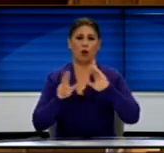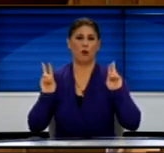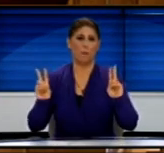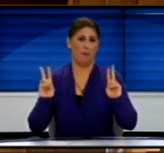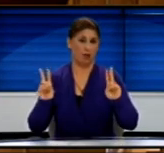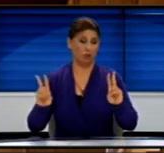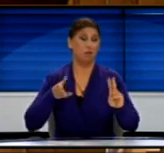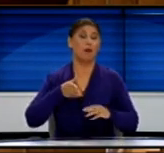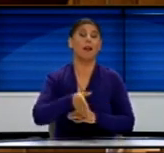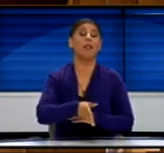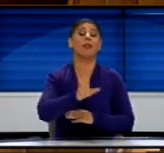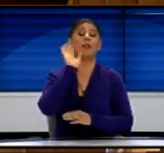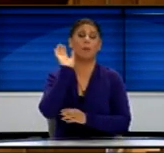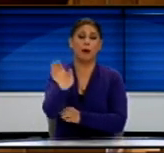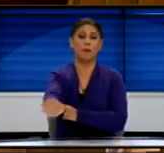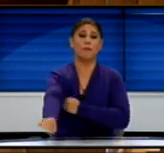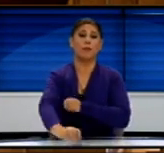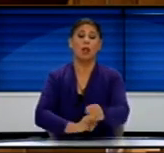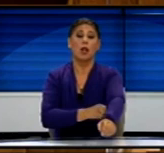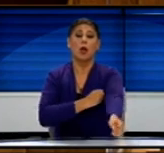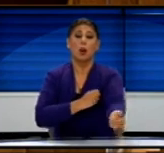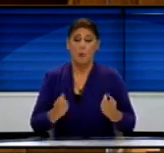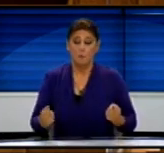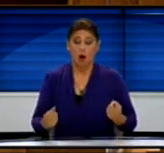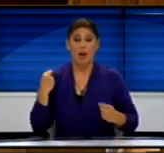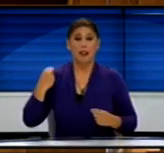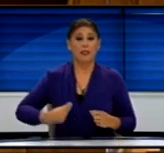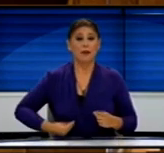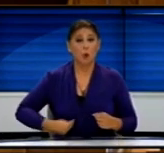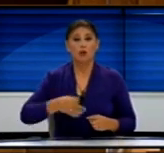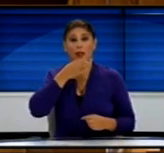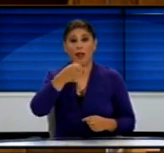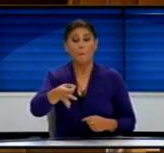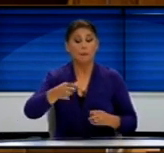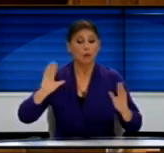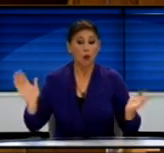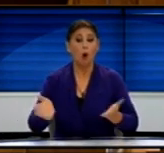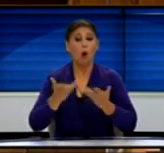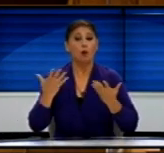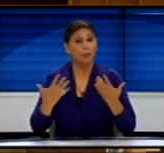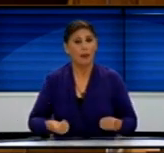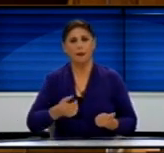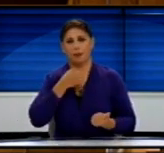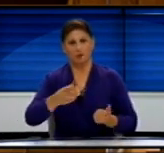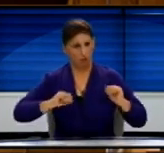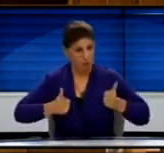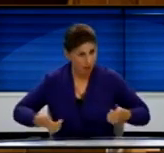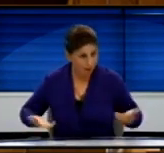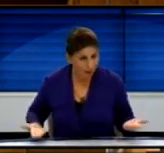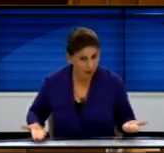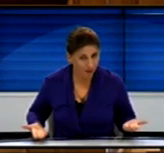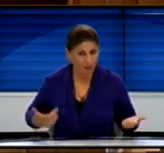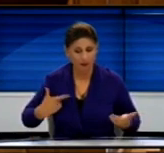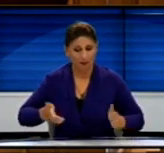πάει. Και σας προκαλεί δημόσια να πείτε ό,τι έχετε να πείτε. Τολμάτε ή θα